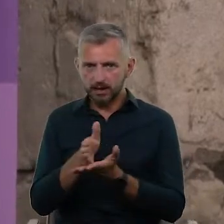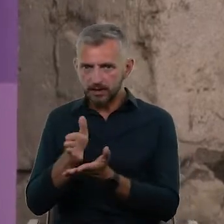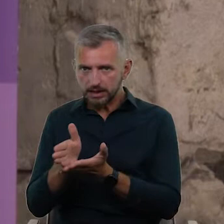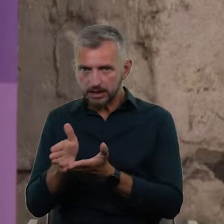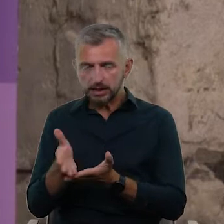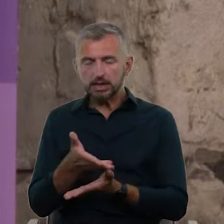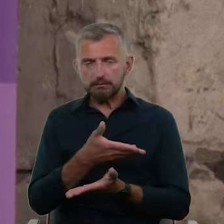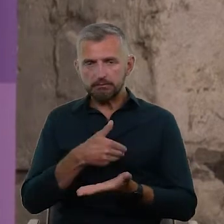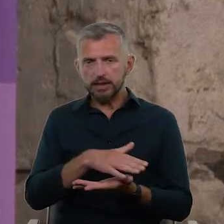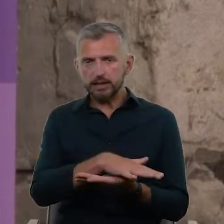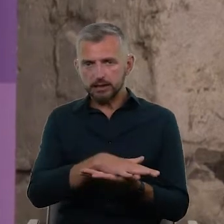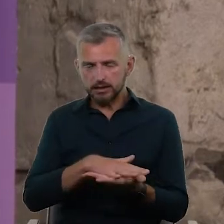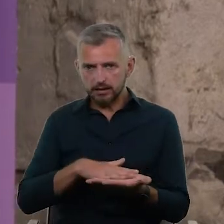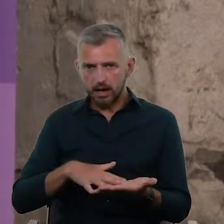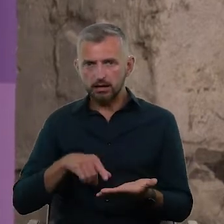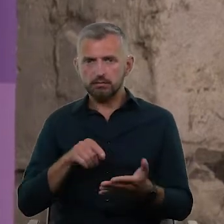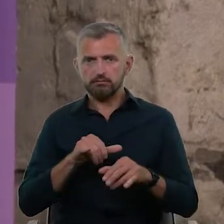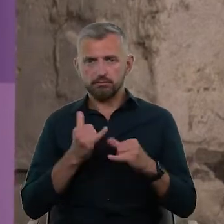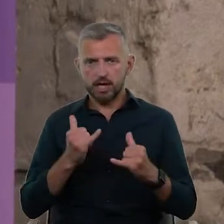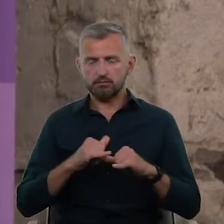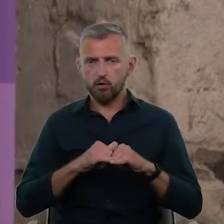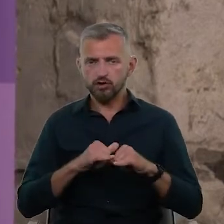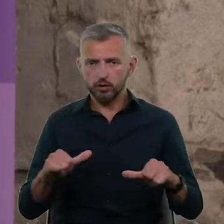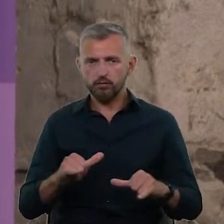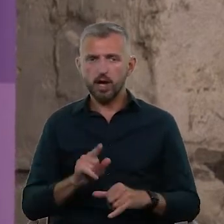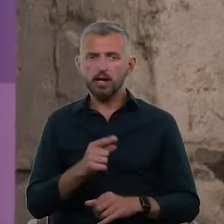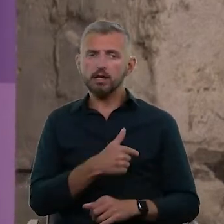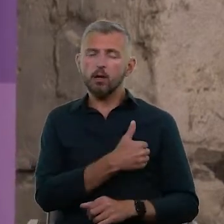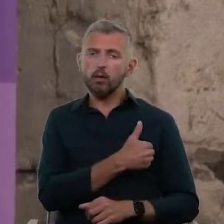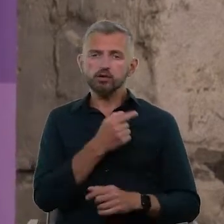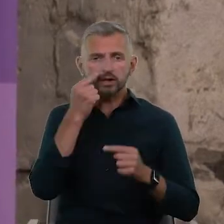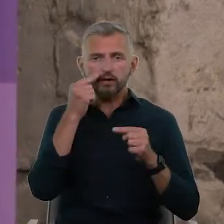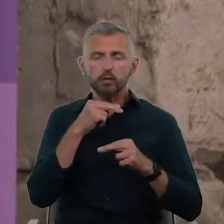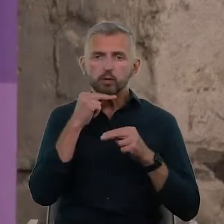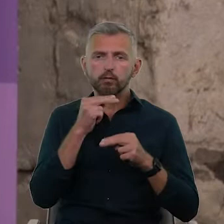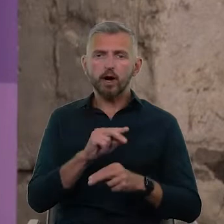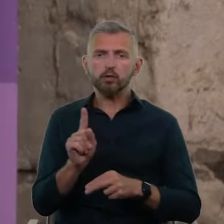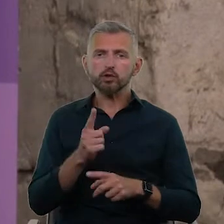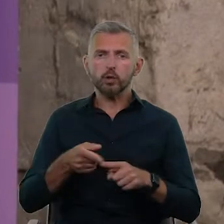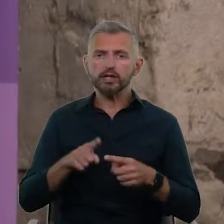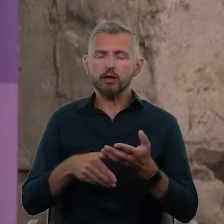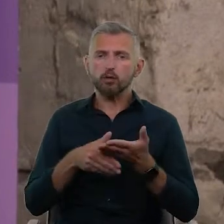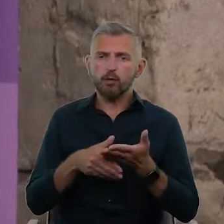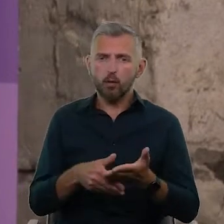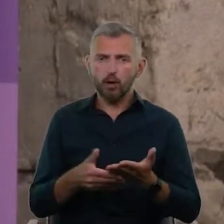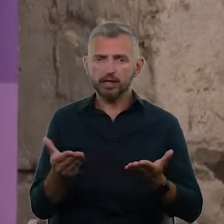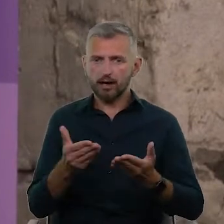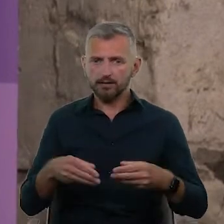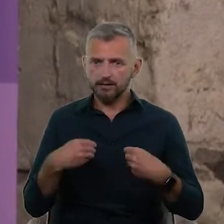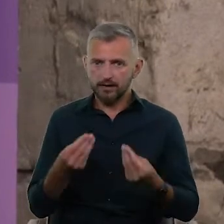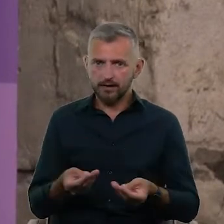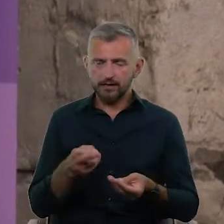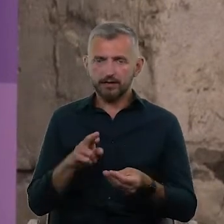далі зараз поширюємо. Але ще я хочу звернути увагу, що ця допомога, яка надається